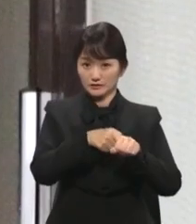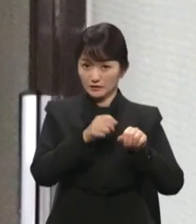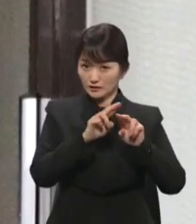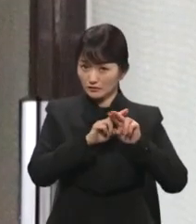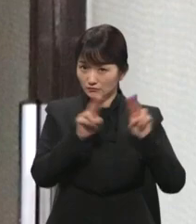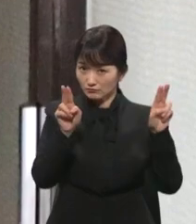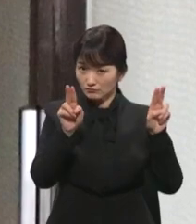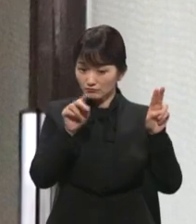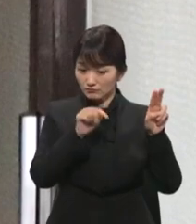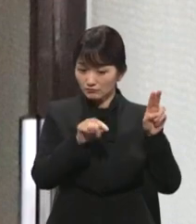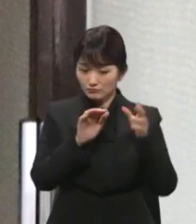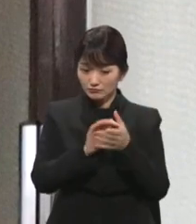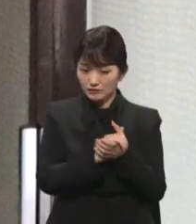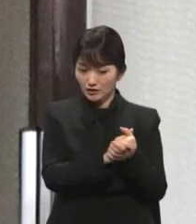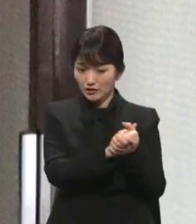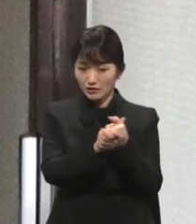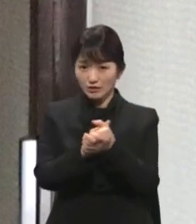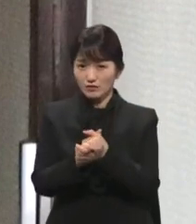취소가